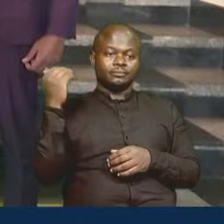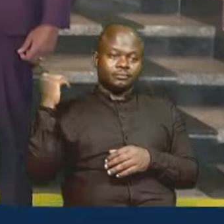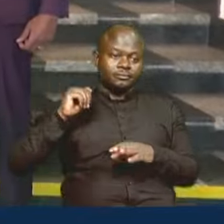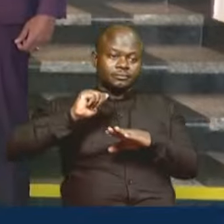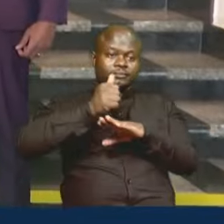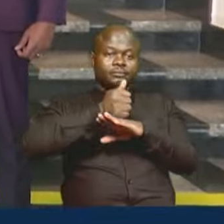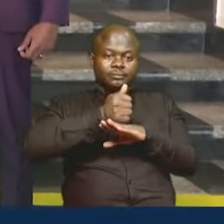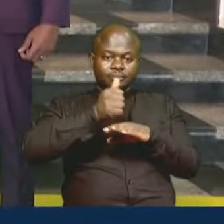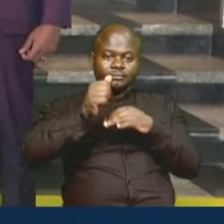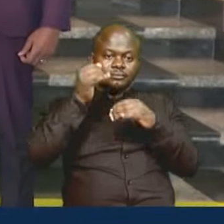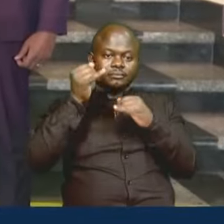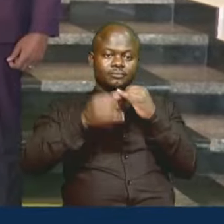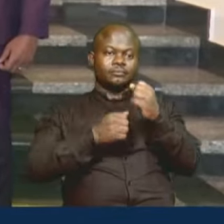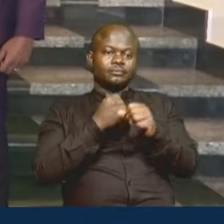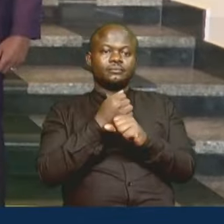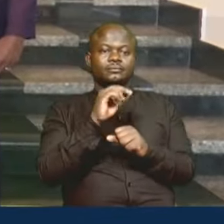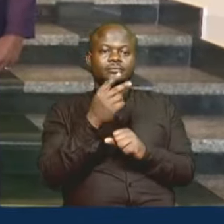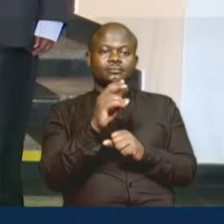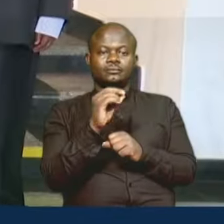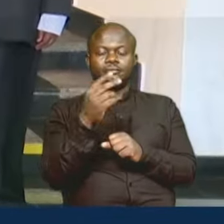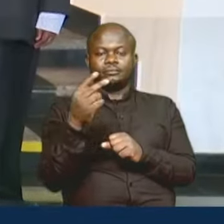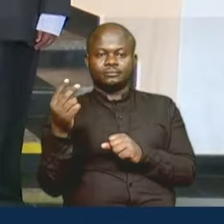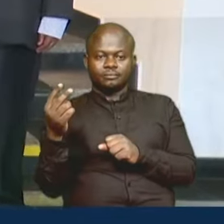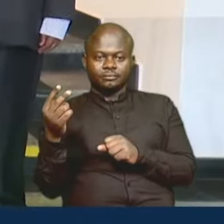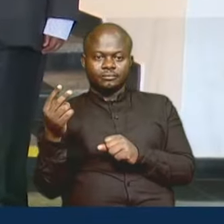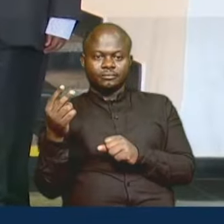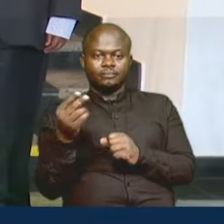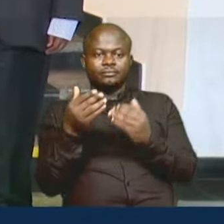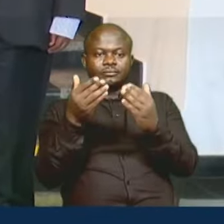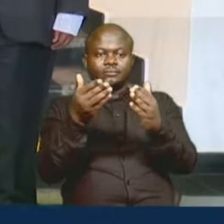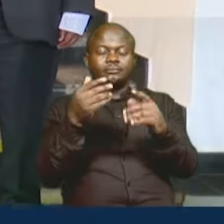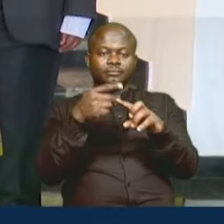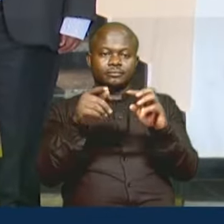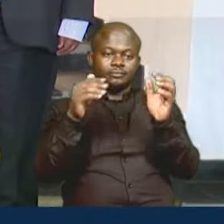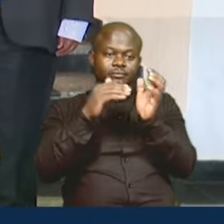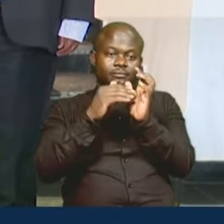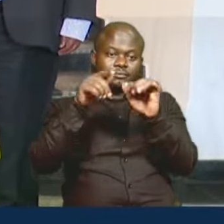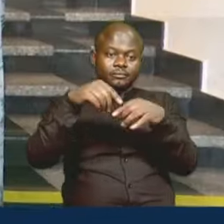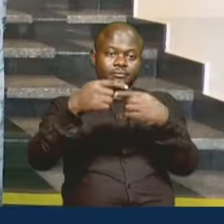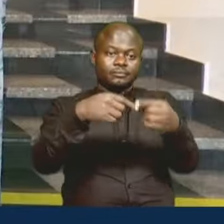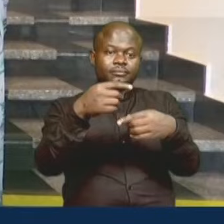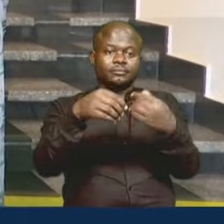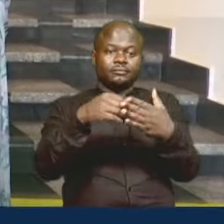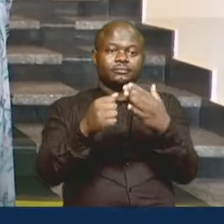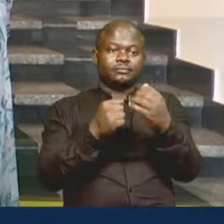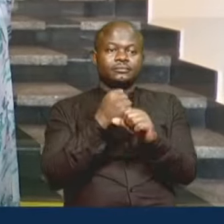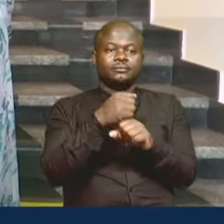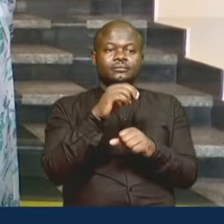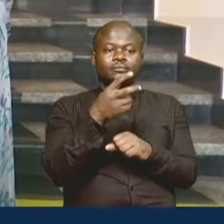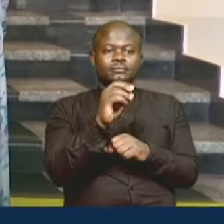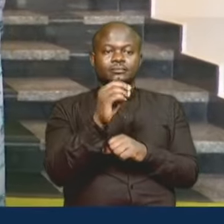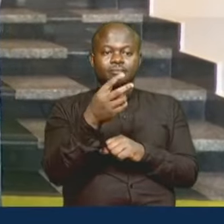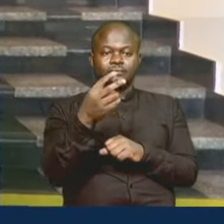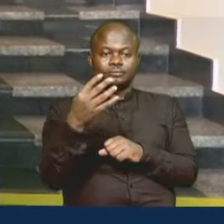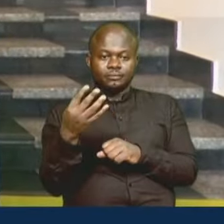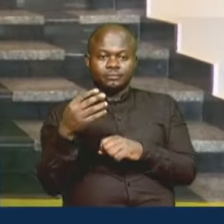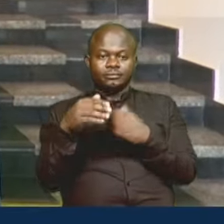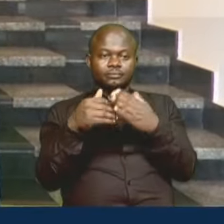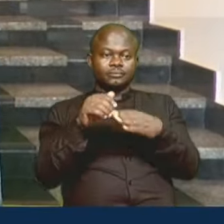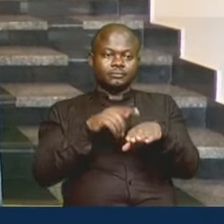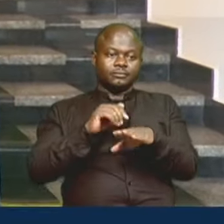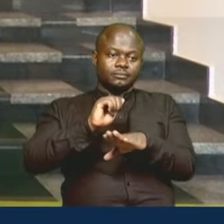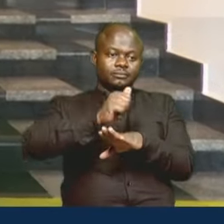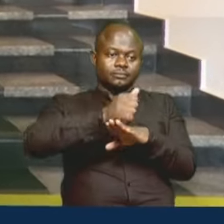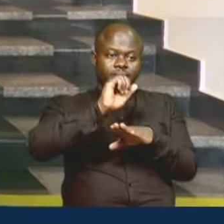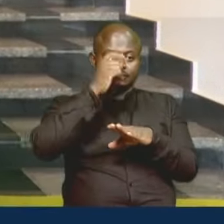washyizweho mu mpera za 2022. Uyu mwanya kandi yaje kukomezaho mu 2024 ubwo hashyirwagaho